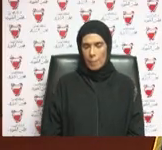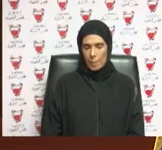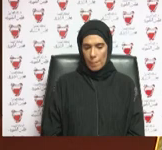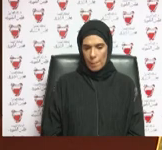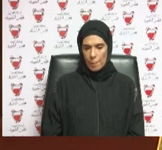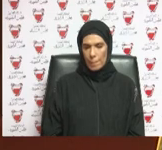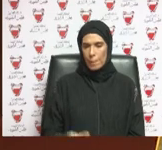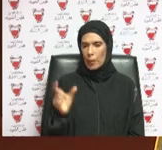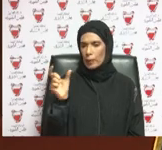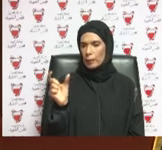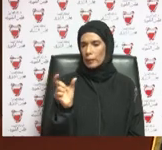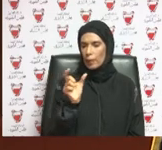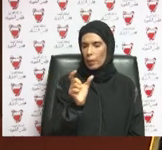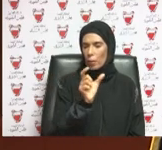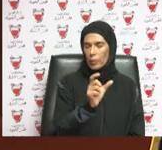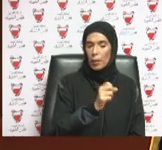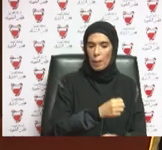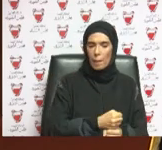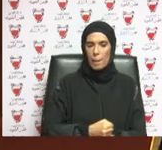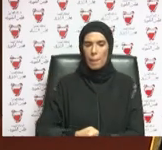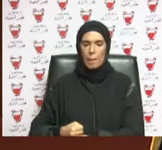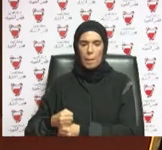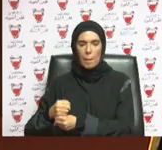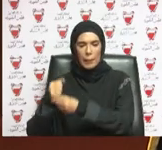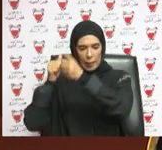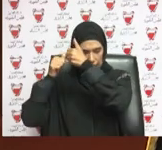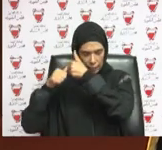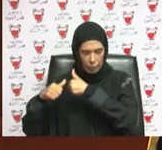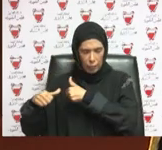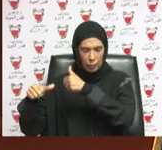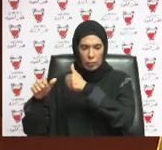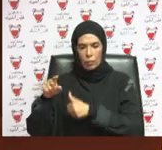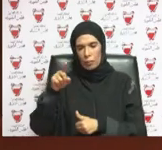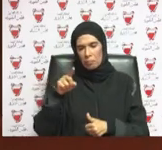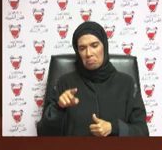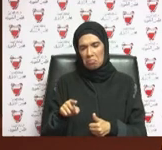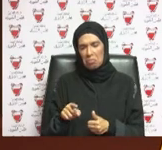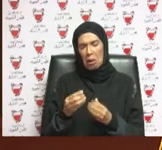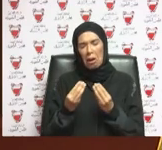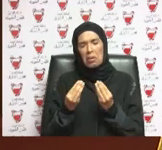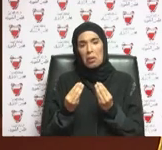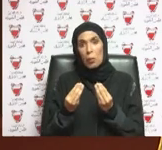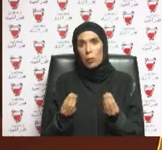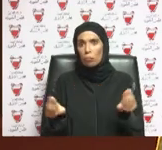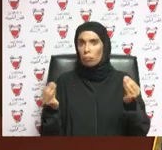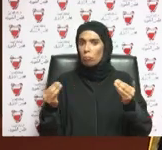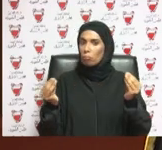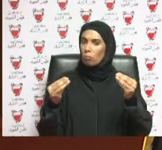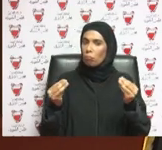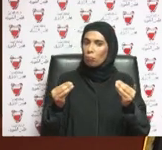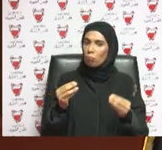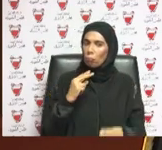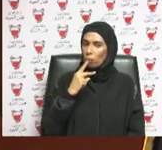هذه الكلمات الخالدة التي نستذكرها اليوم هي قليل من كثير، فإننا لا